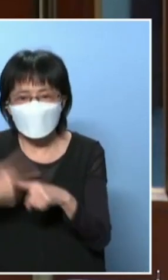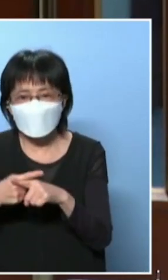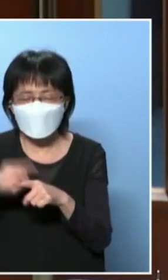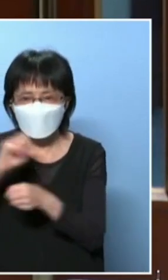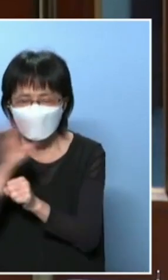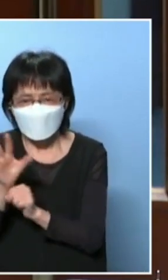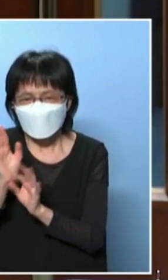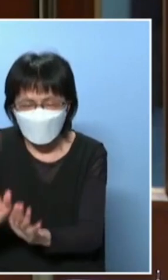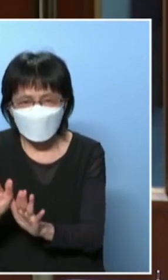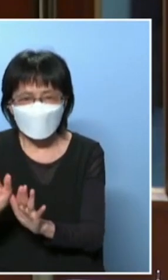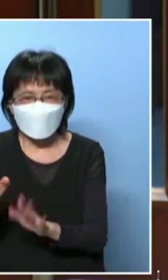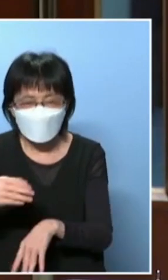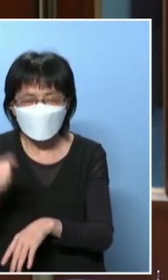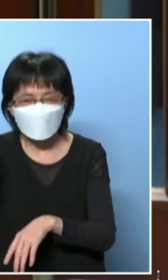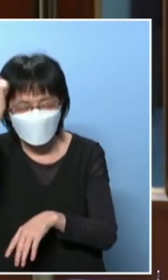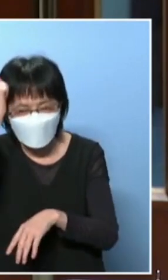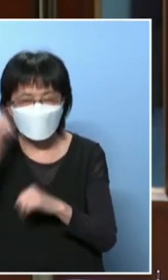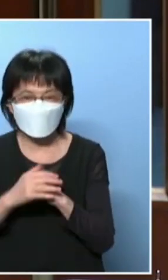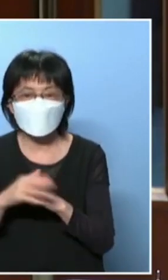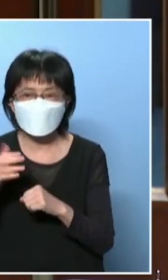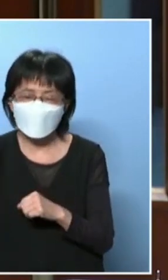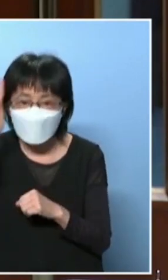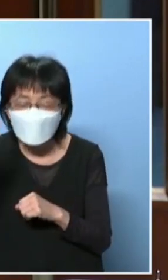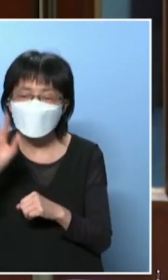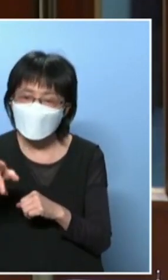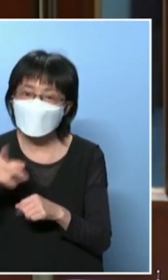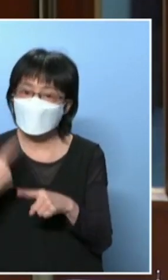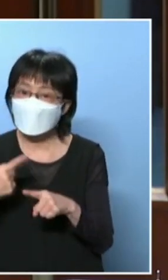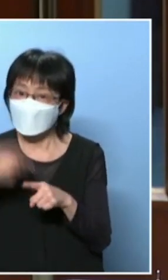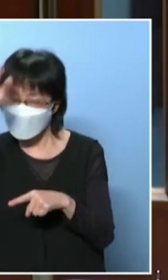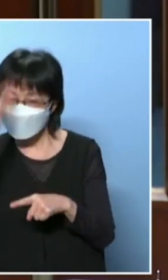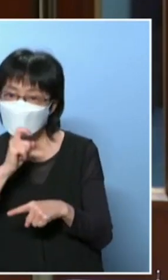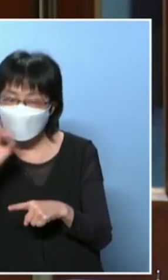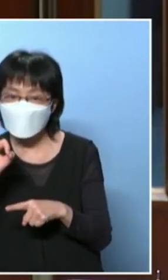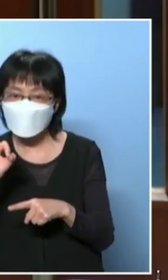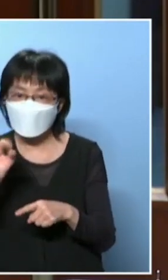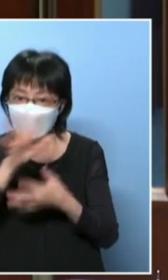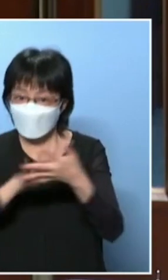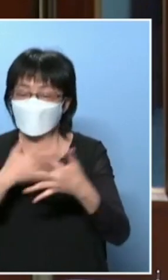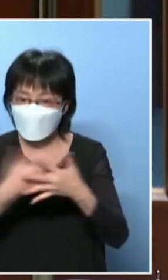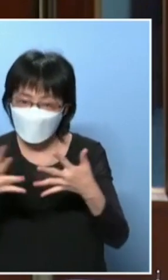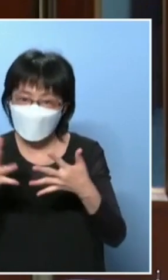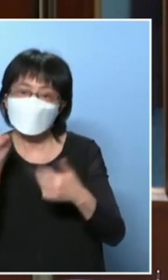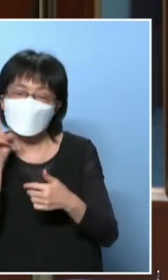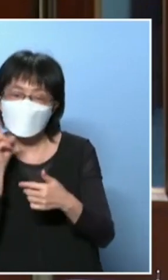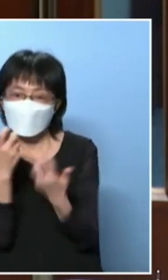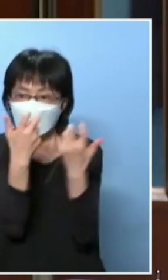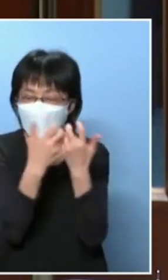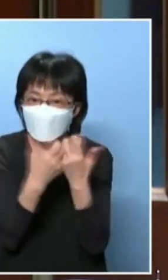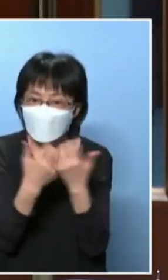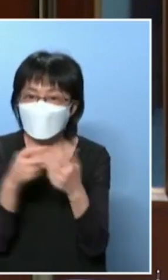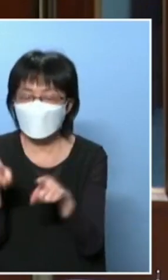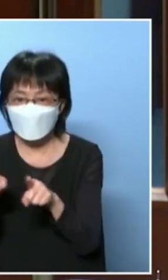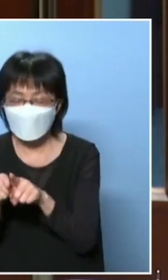一個最新嘅抗疫時間表？我意思就係數據同嗰個抗疫嘅一啲開放政策有咩